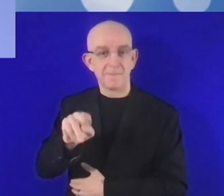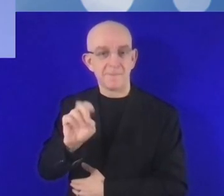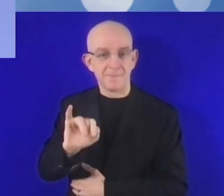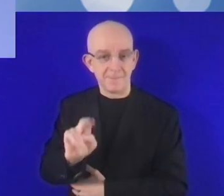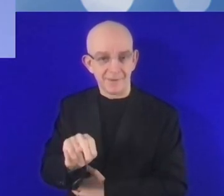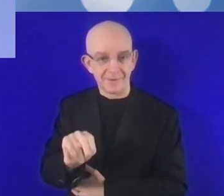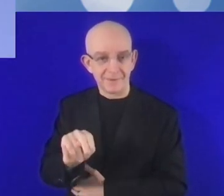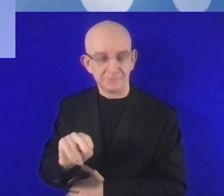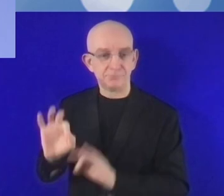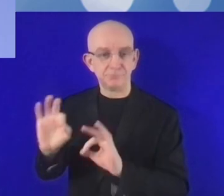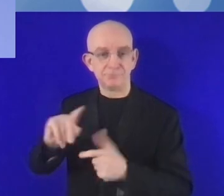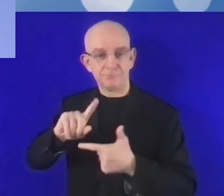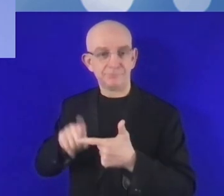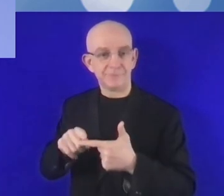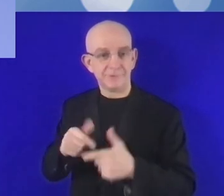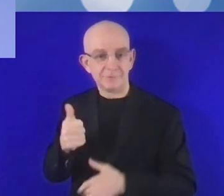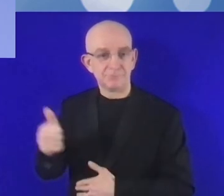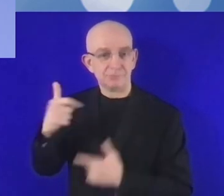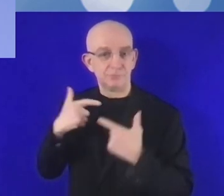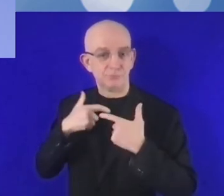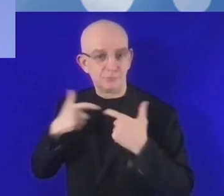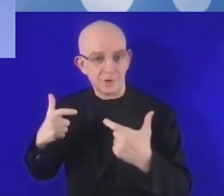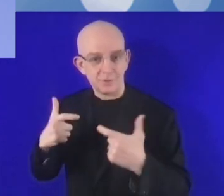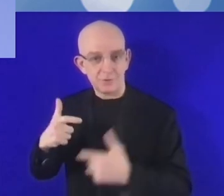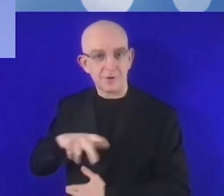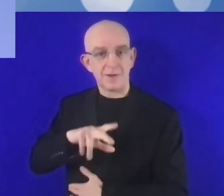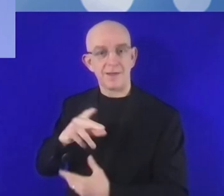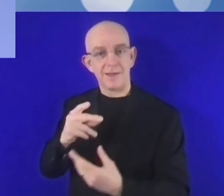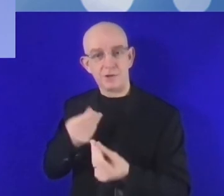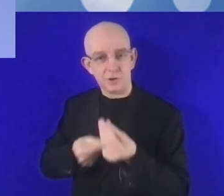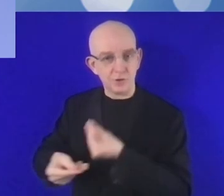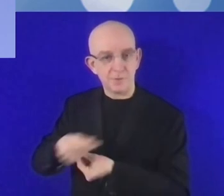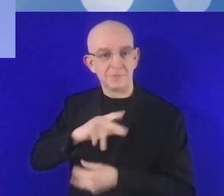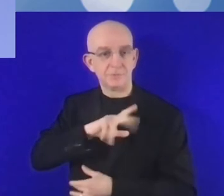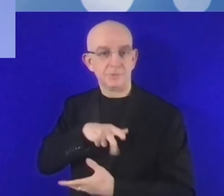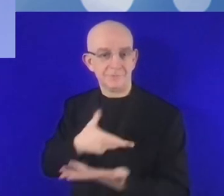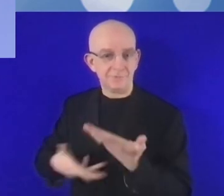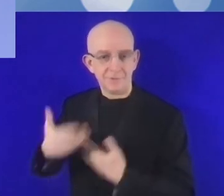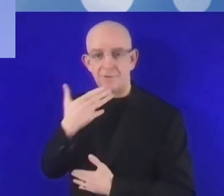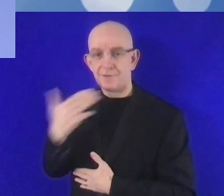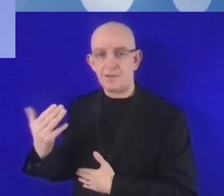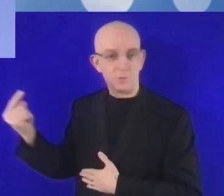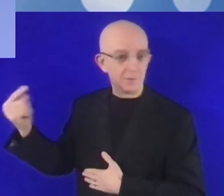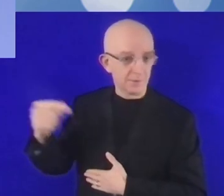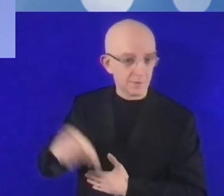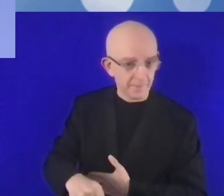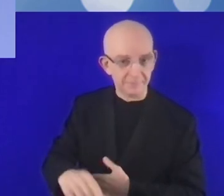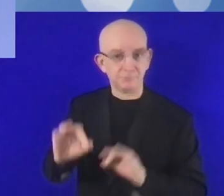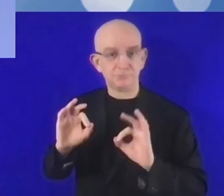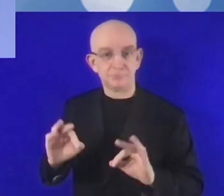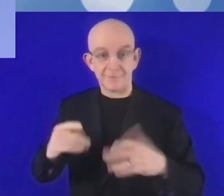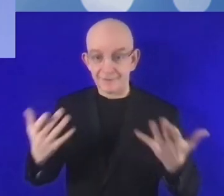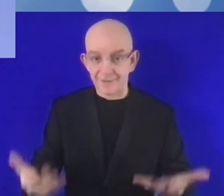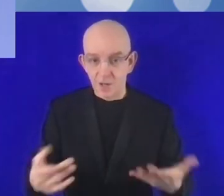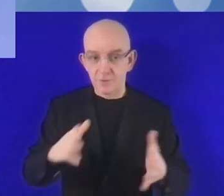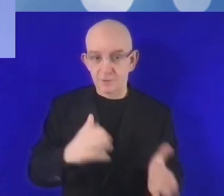подсекретарь по экономическим и социальным вопросам Организации Объединенных Наций. Благодарю вас за то, что вы с нами в